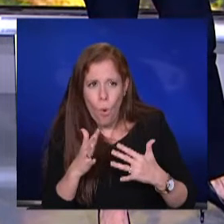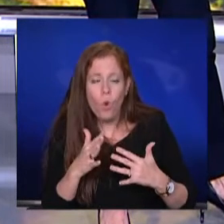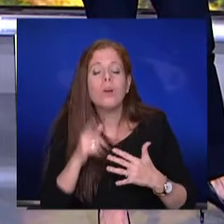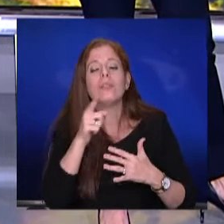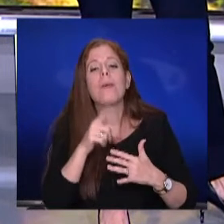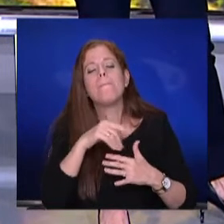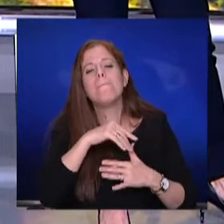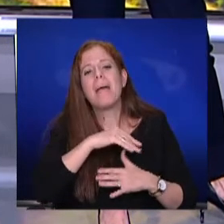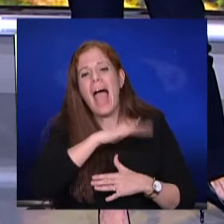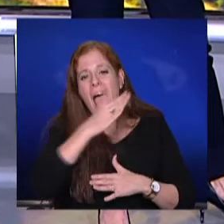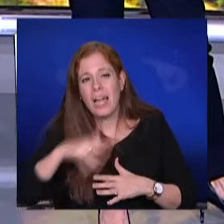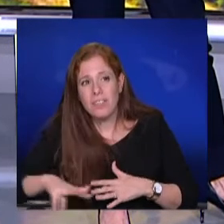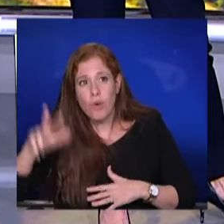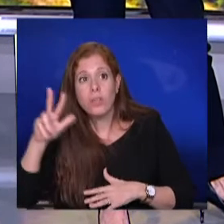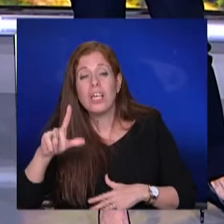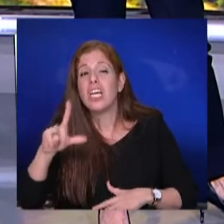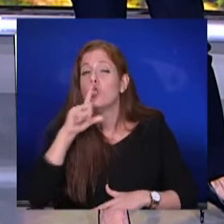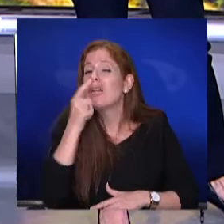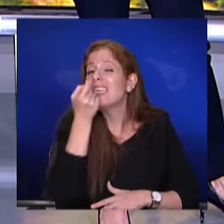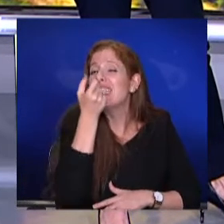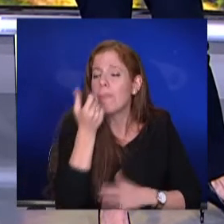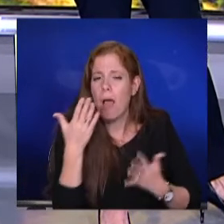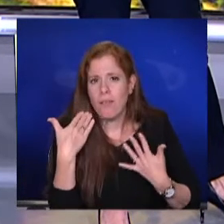הצפון, ראשון, כמעט אביב,